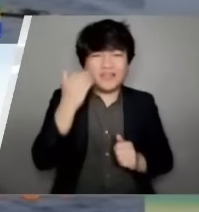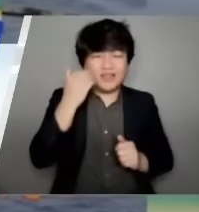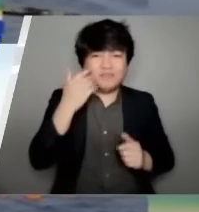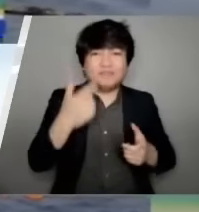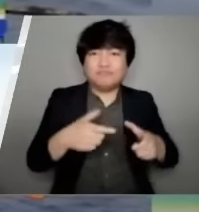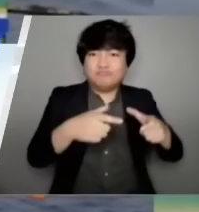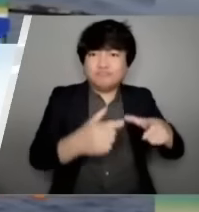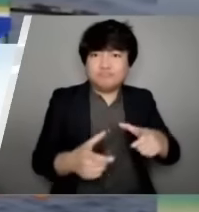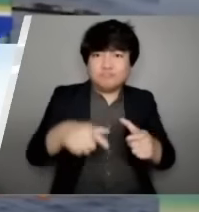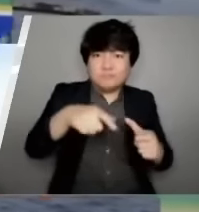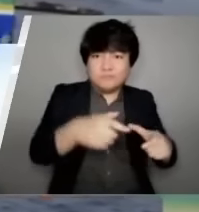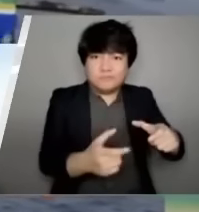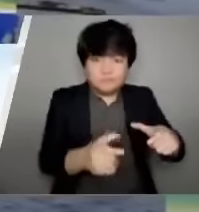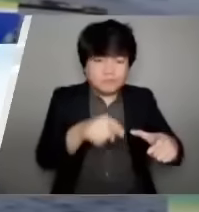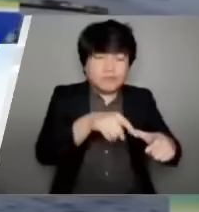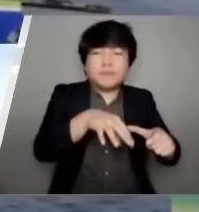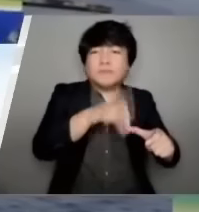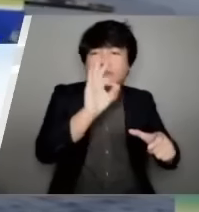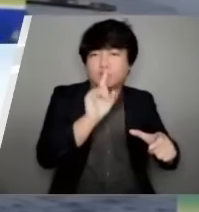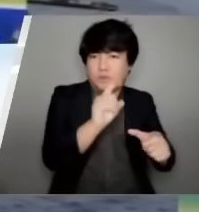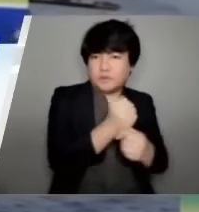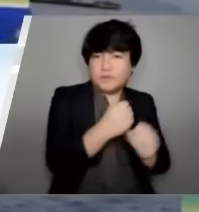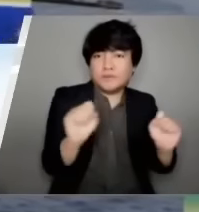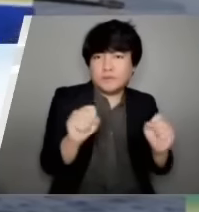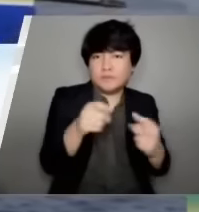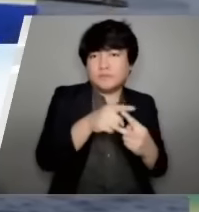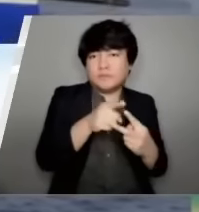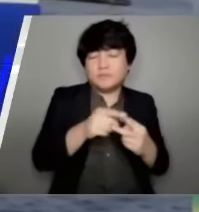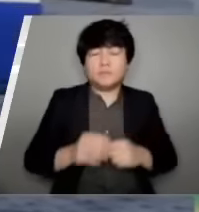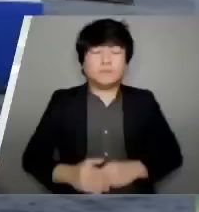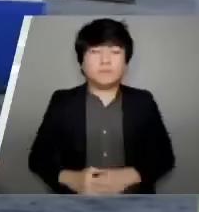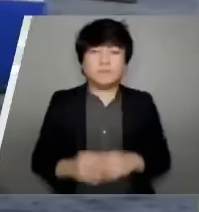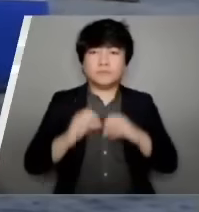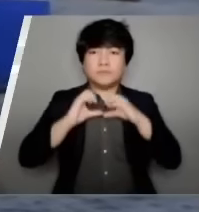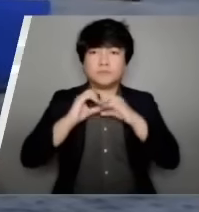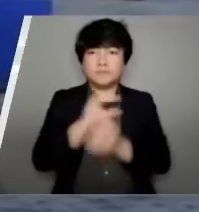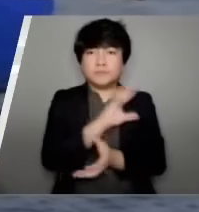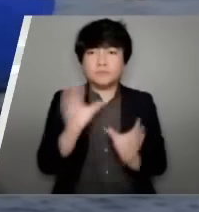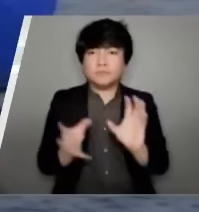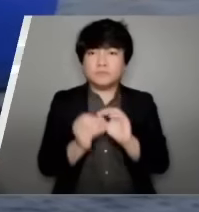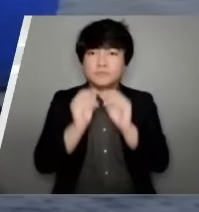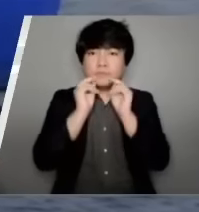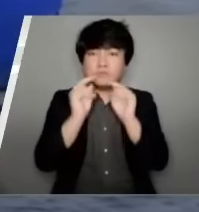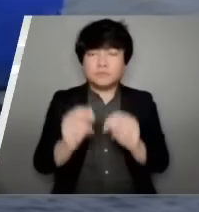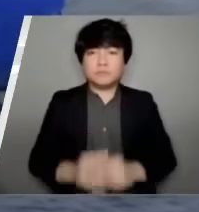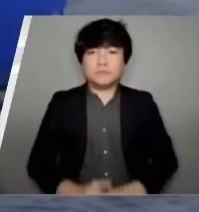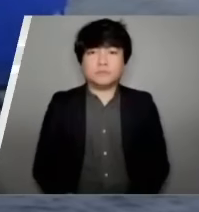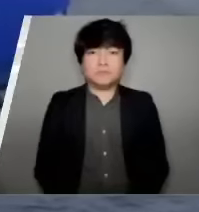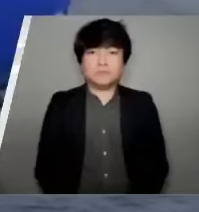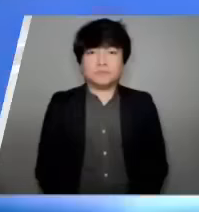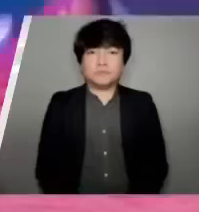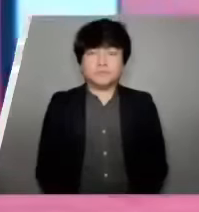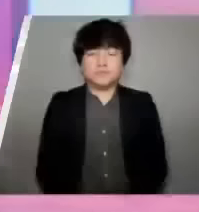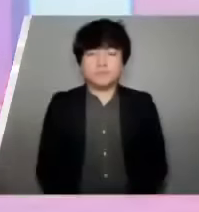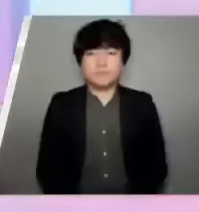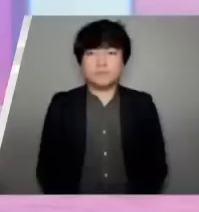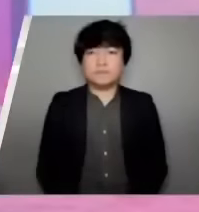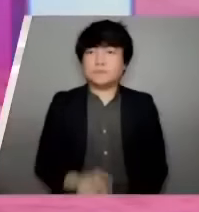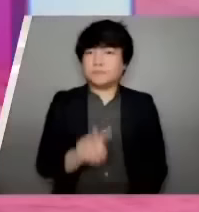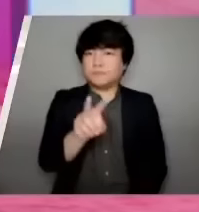siya na-rescue ng isa pang bangka. Para sa GMA Integrated News, ako si Marisol Abdurrahman, ang